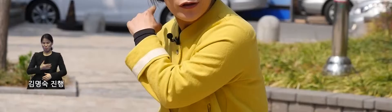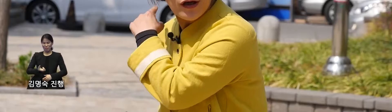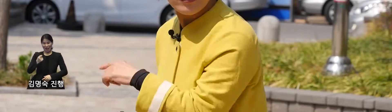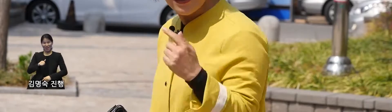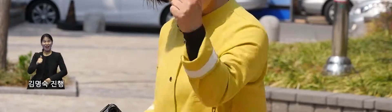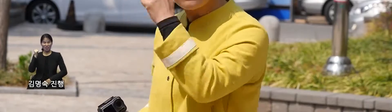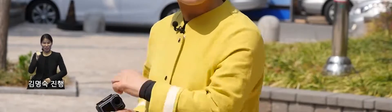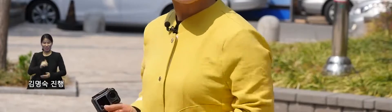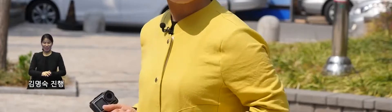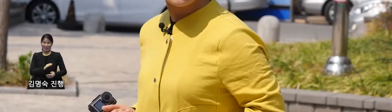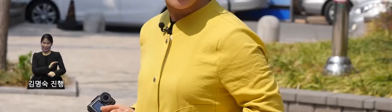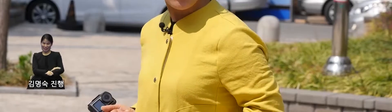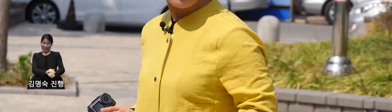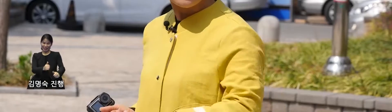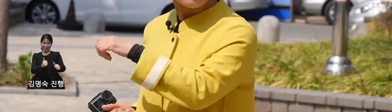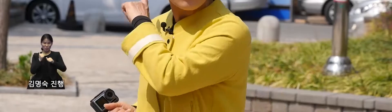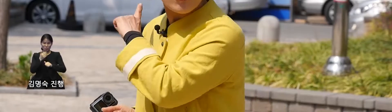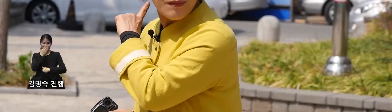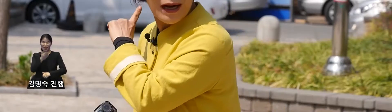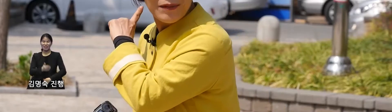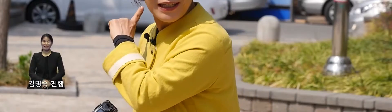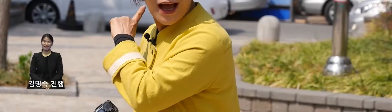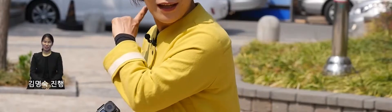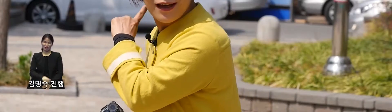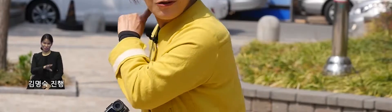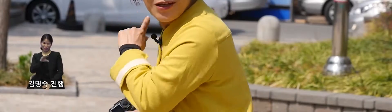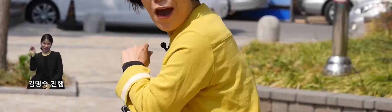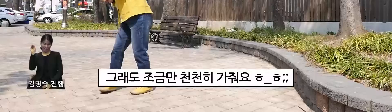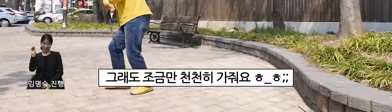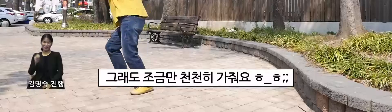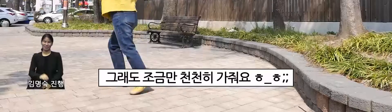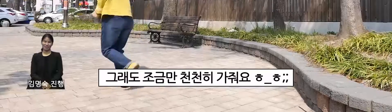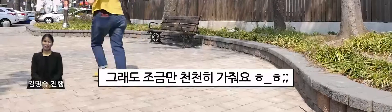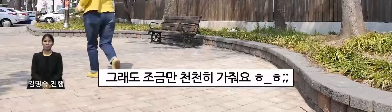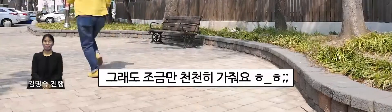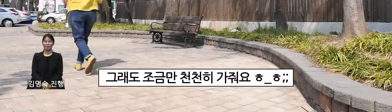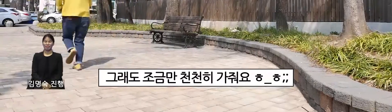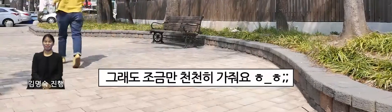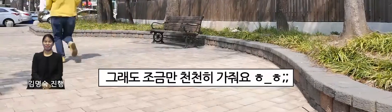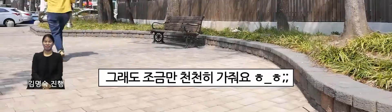갈 거거든요. 잘 따라오실 수 있죠? 자 그럼 출발합니다. 따라오세요.